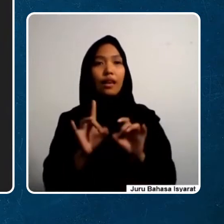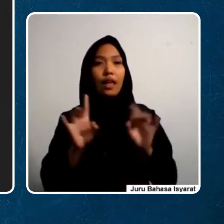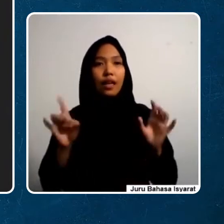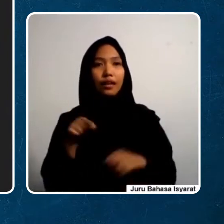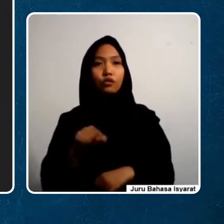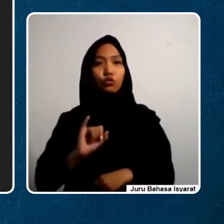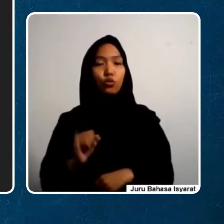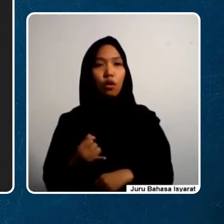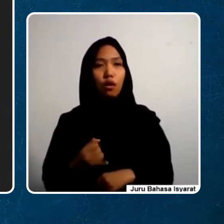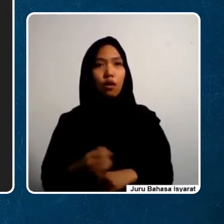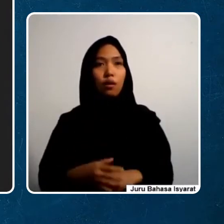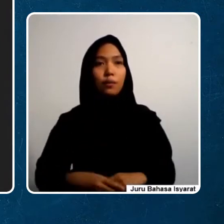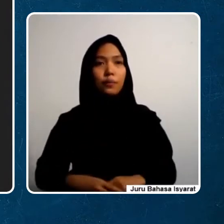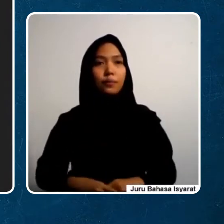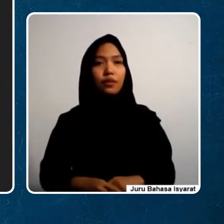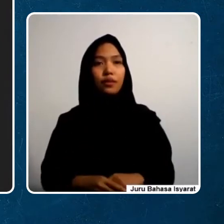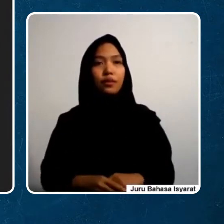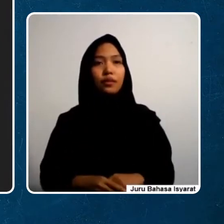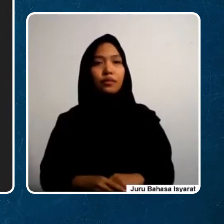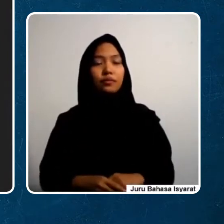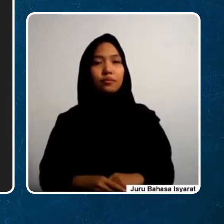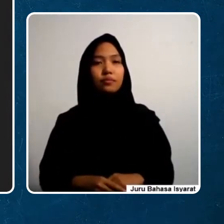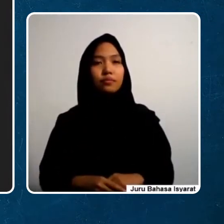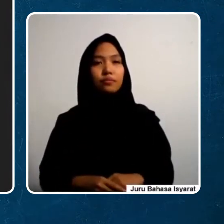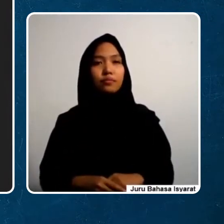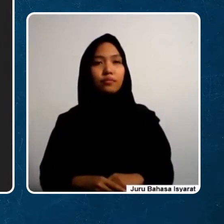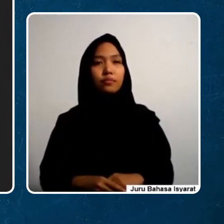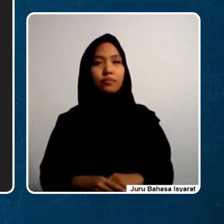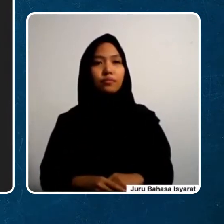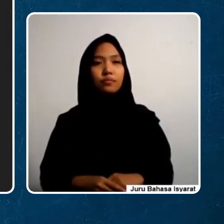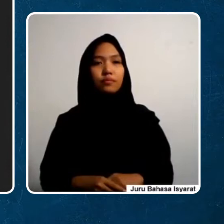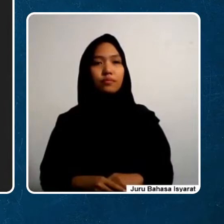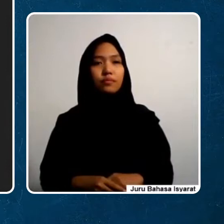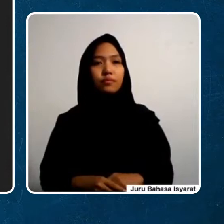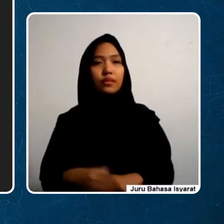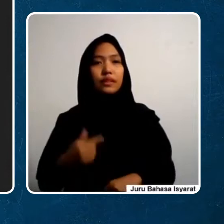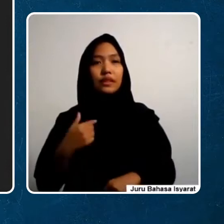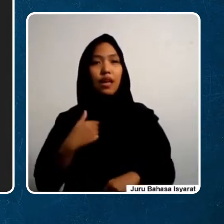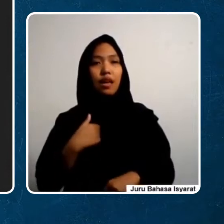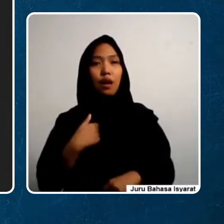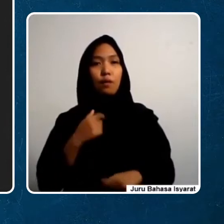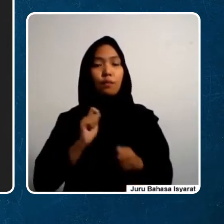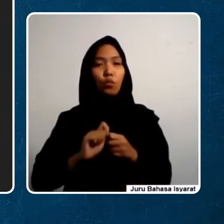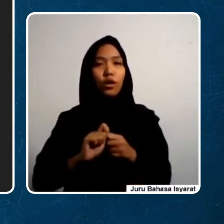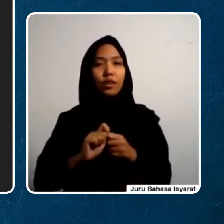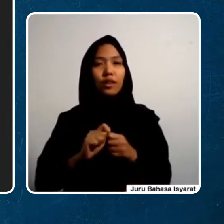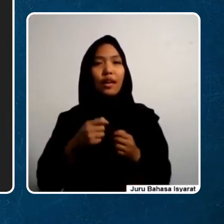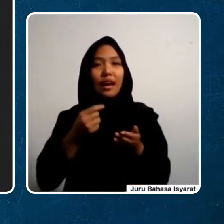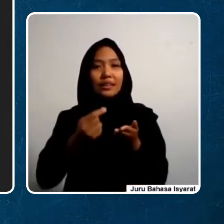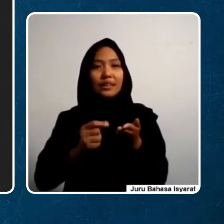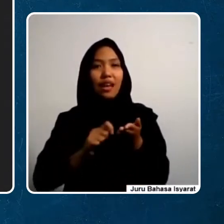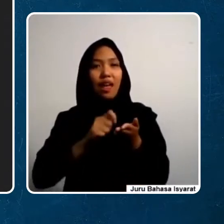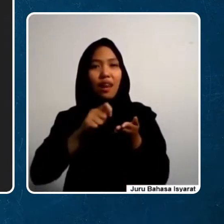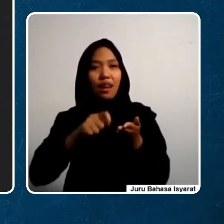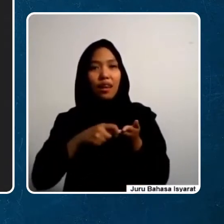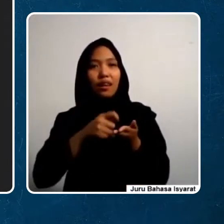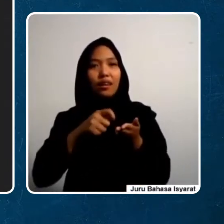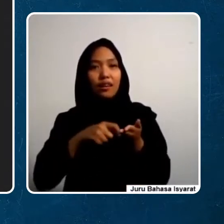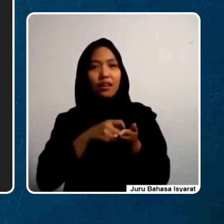punya kesibukan lain lah, saya kayak membuat kerajinan kayak rak-rak gitu. Setelah